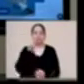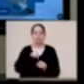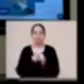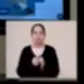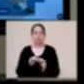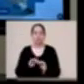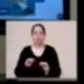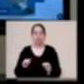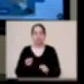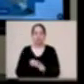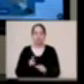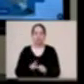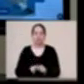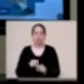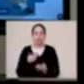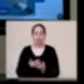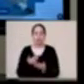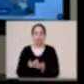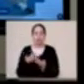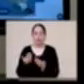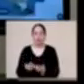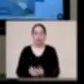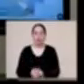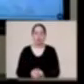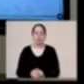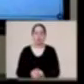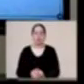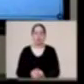Запомните, ребята, этих представителей.